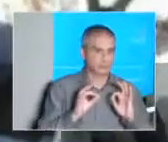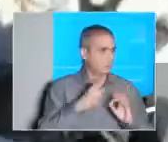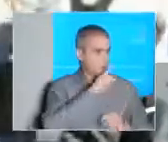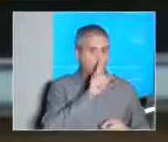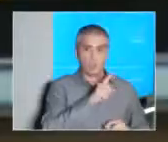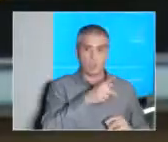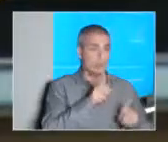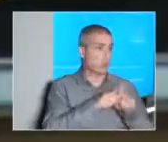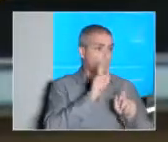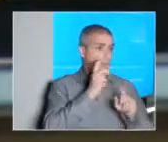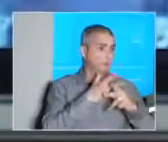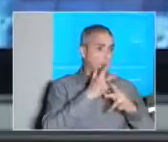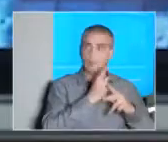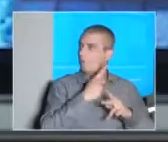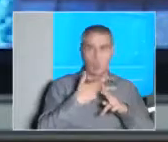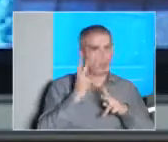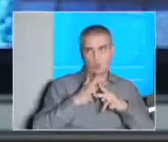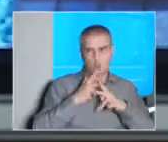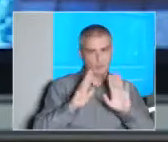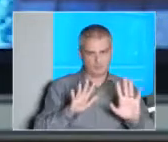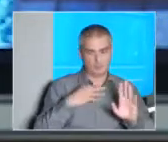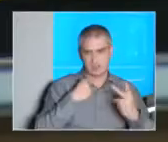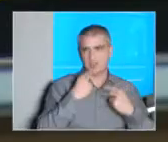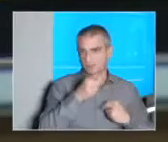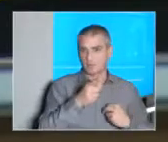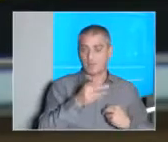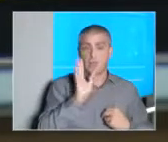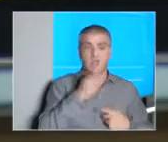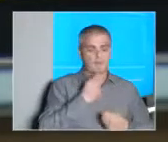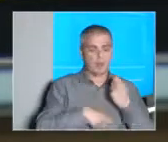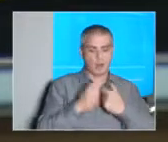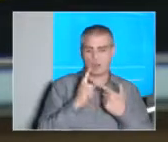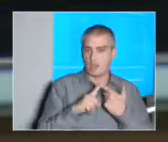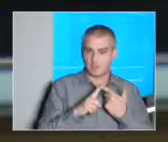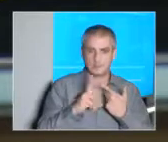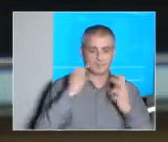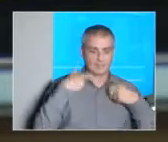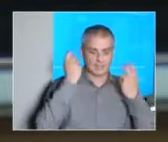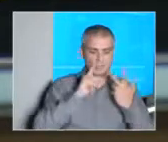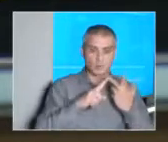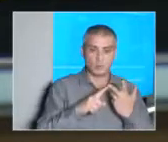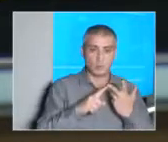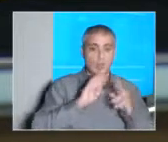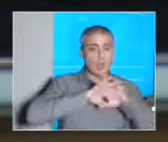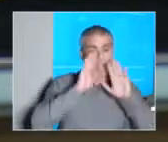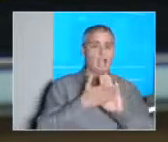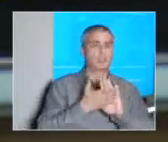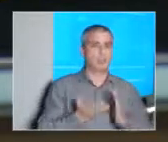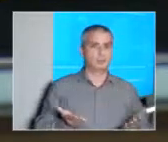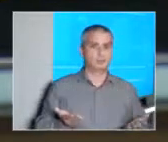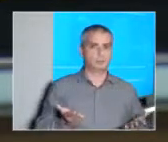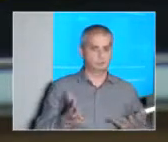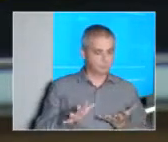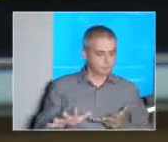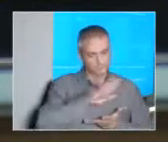אבל יכול להיות שאותם חולי סרטן. זה לא רק חולים, שנייה, אני כבר אשיב לך. זה גם כלכלה. זה גם חינוך, זה הכל, זה